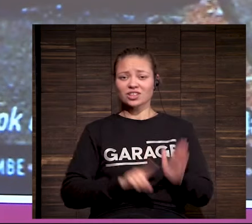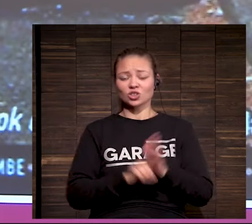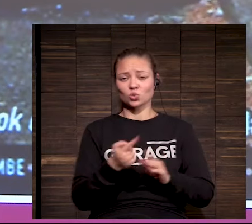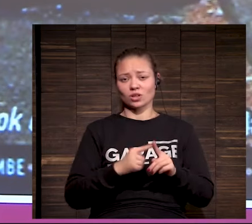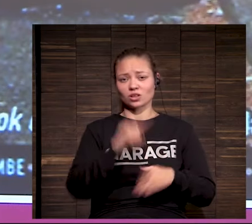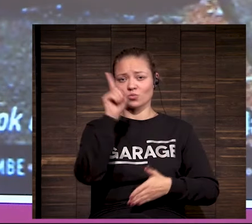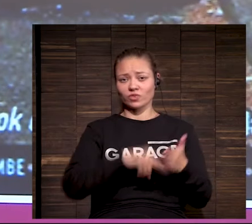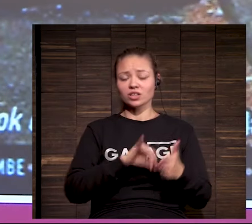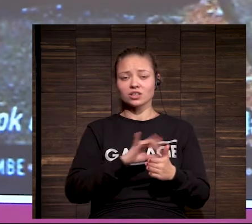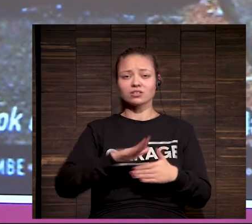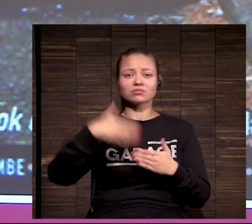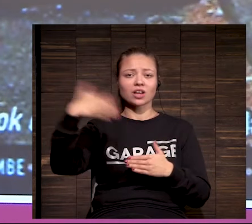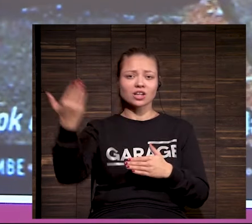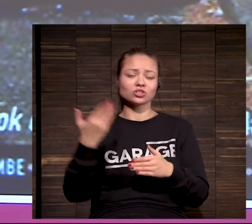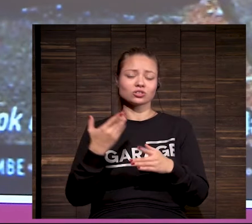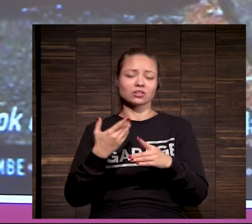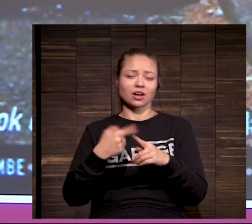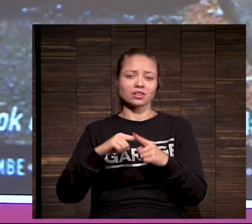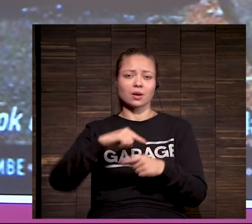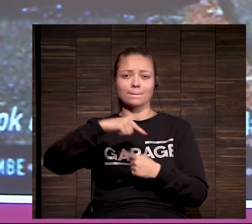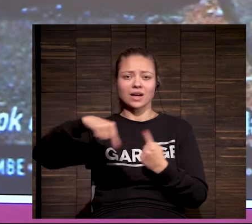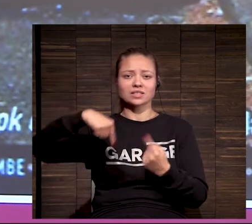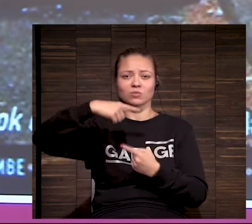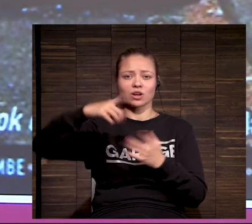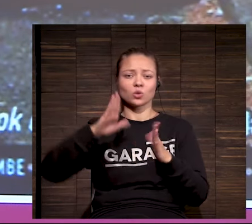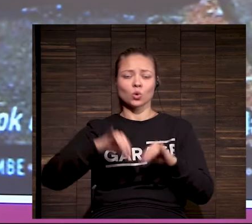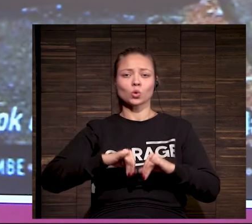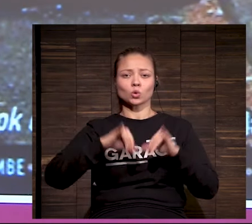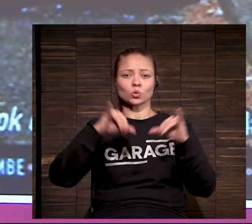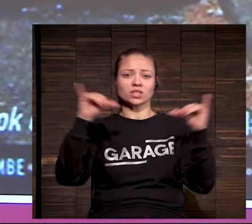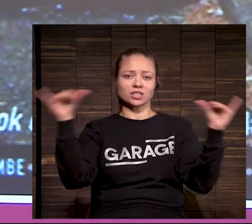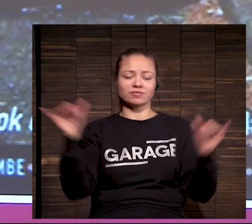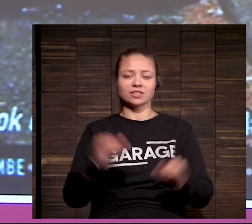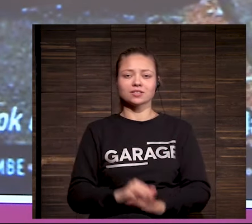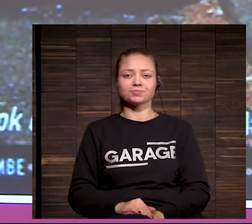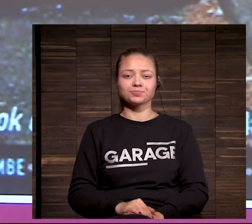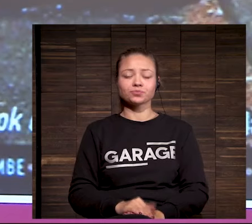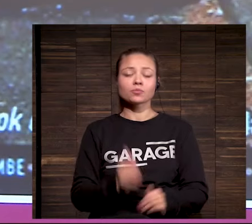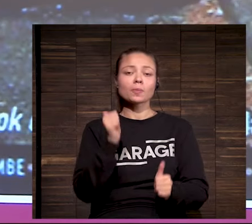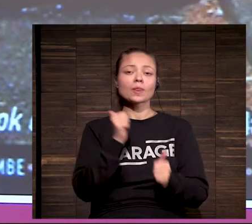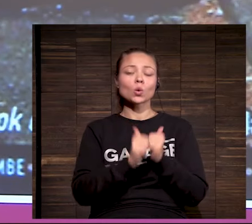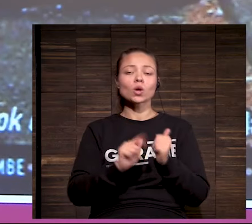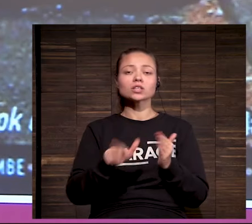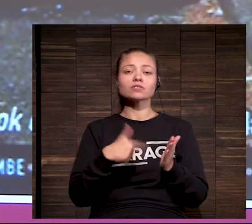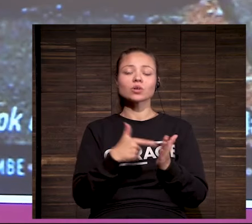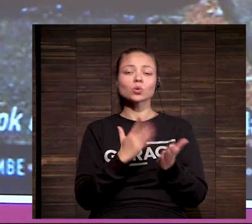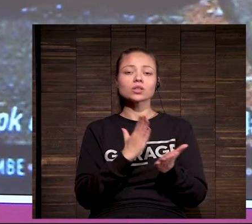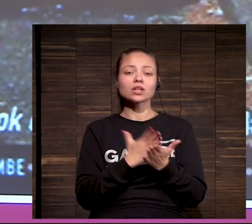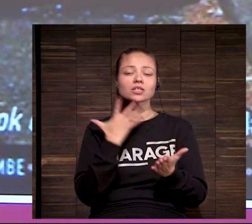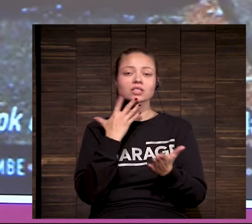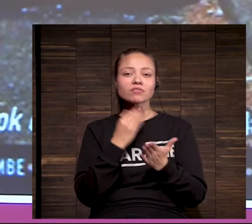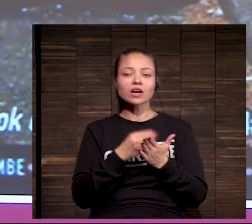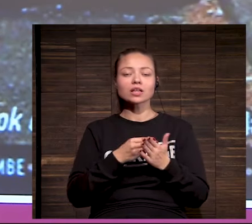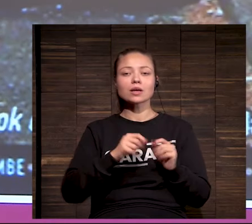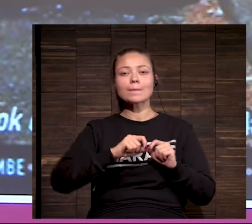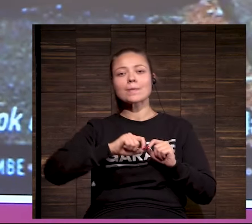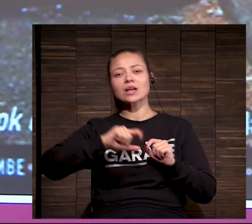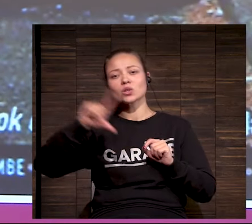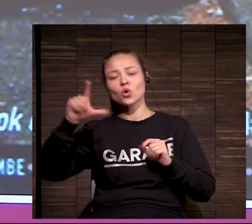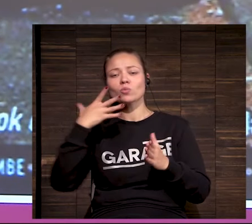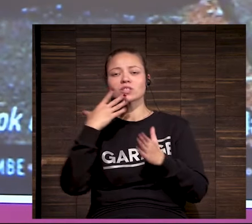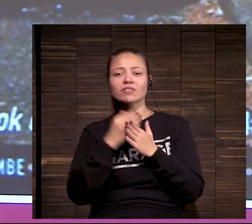дальше это продолжает двигаться по спирали только усиливаться и усиливаться у каждого города есть свои подъемы и